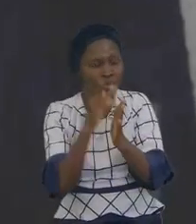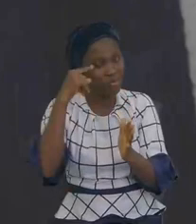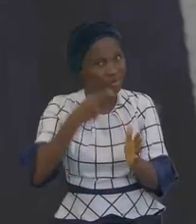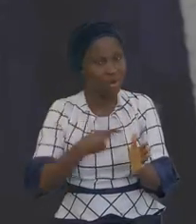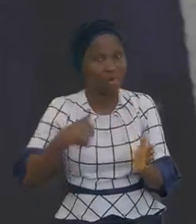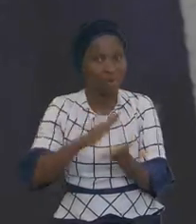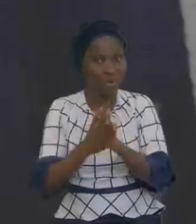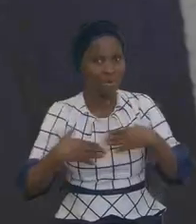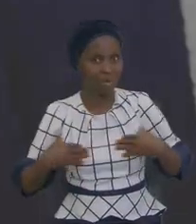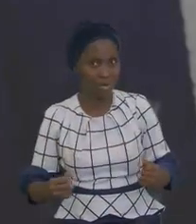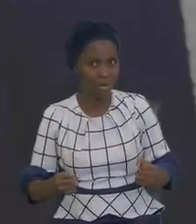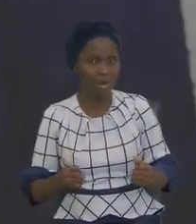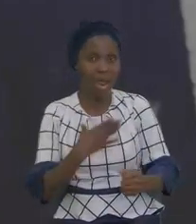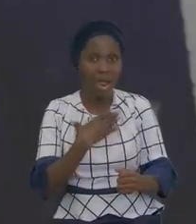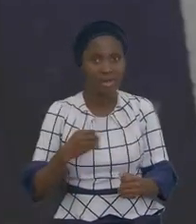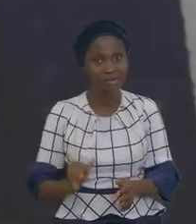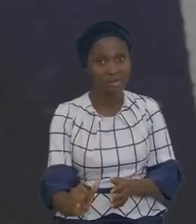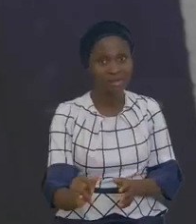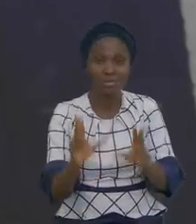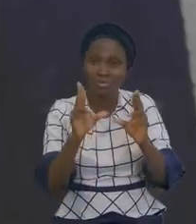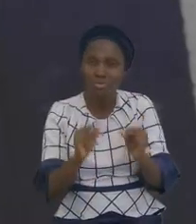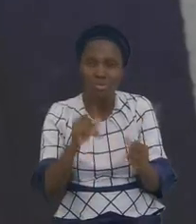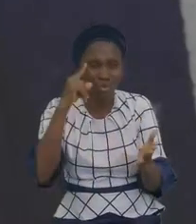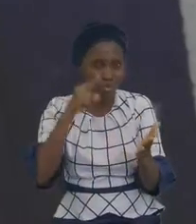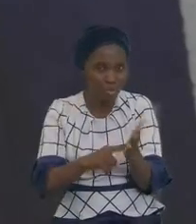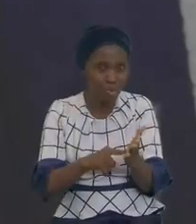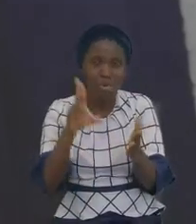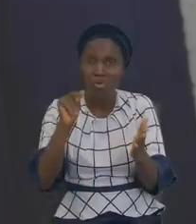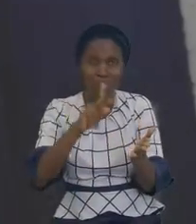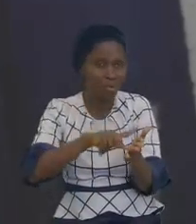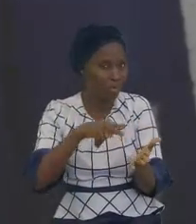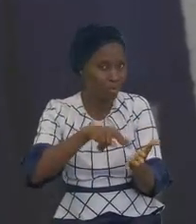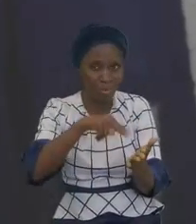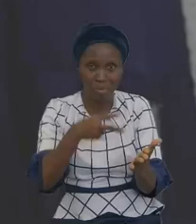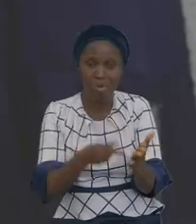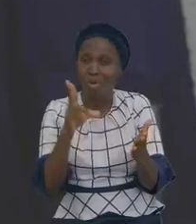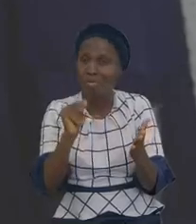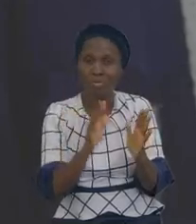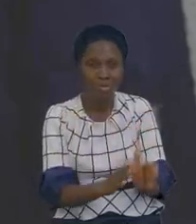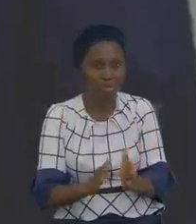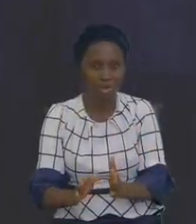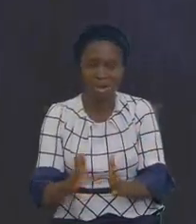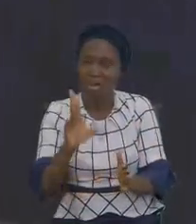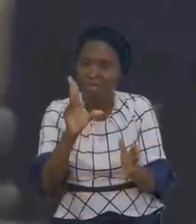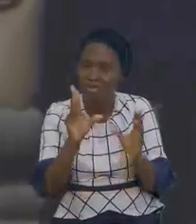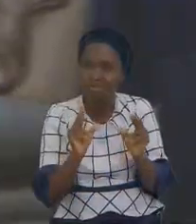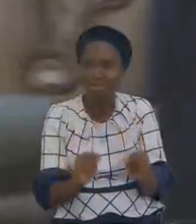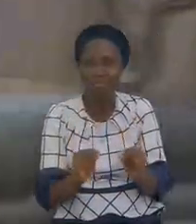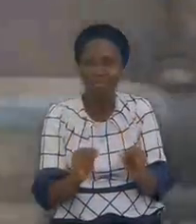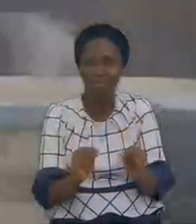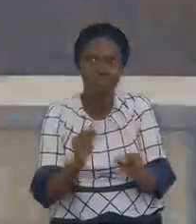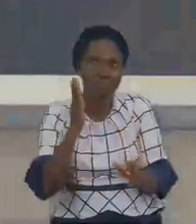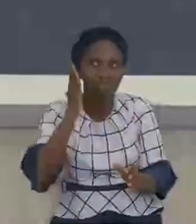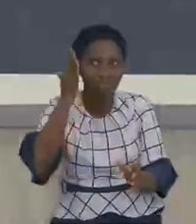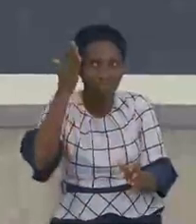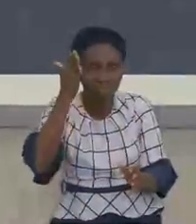d'objectif, il n'y a pas de but, il n'y a pas de plan, il n'y a pas de destination auquel nous sommes